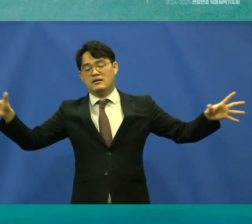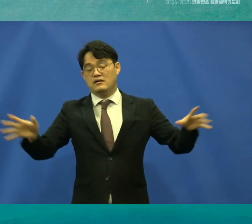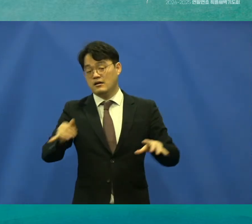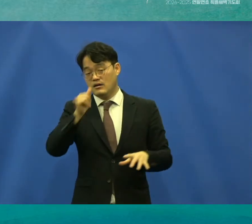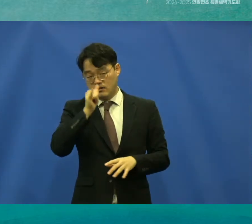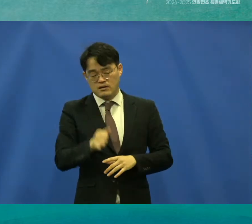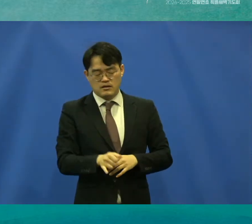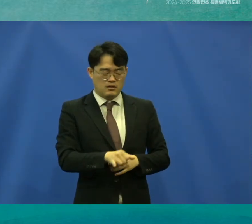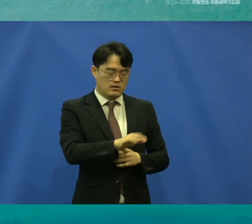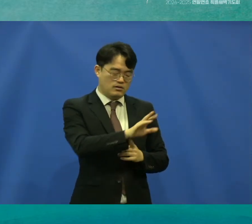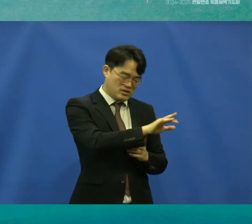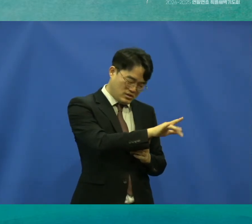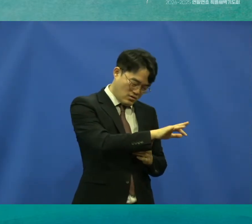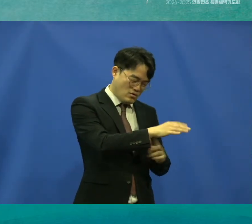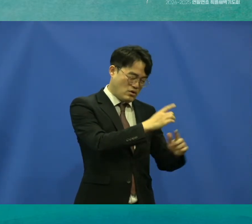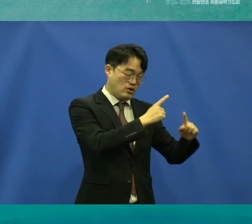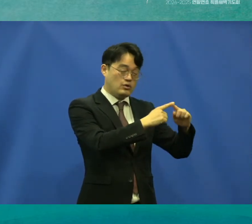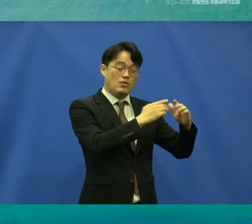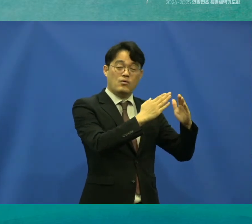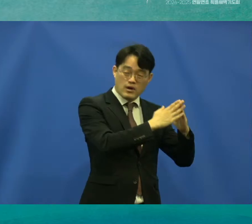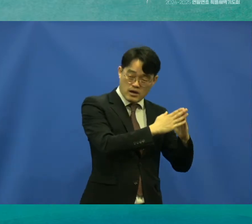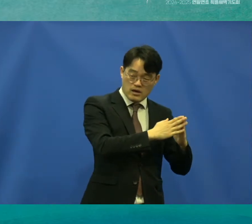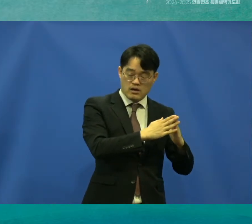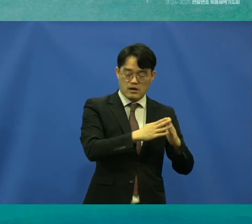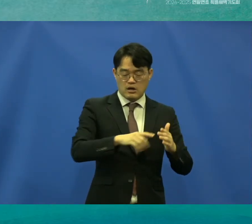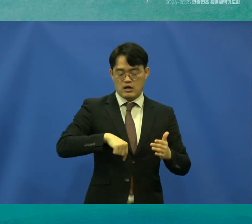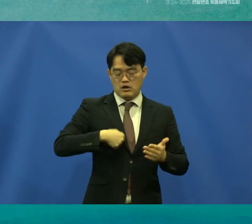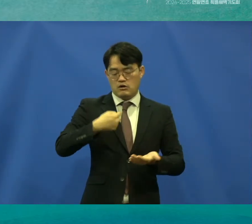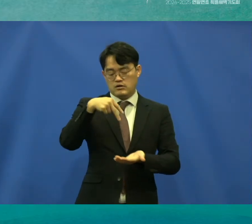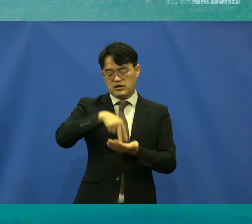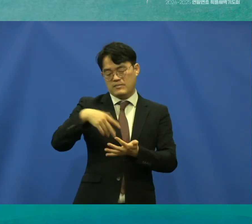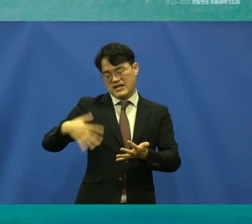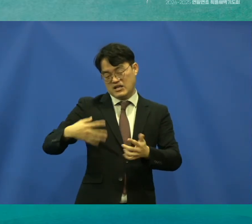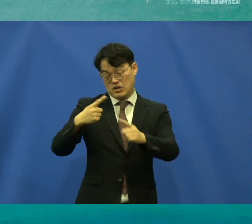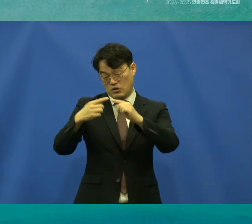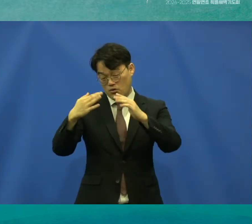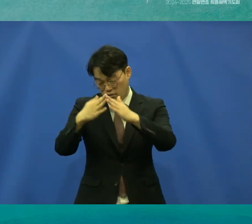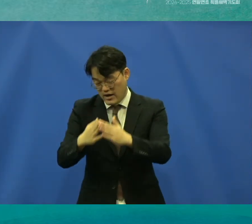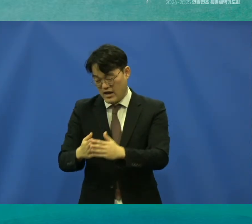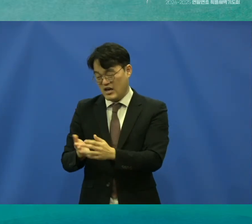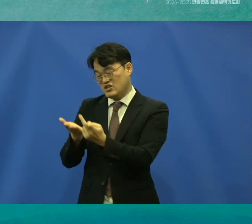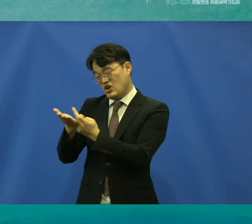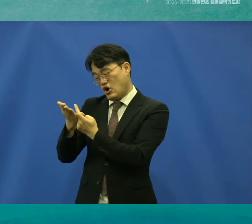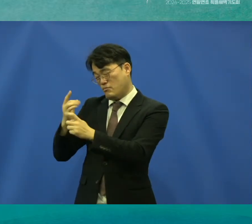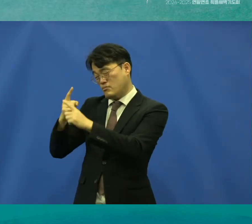농어촌 교회, 도시 미자리 교회, 시골 교회, 섬 마을 교회,